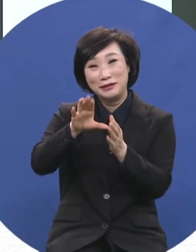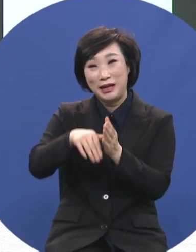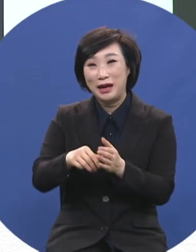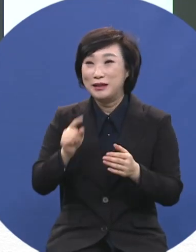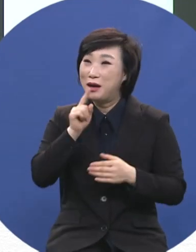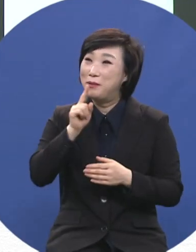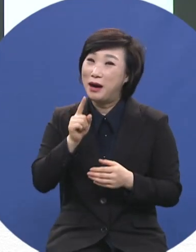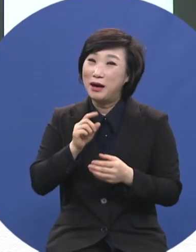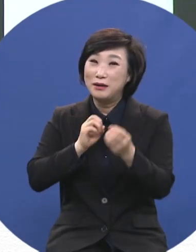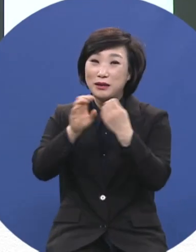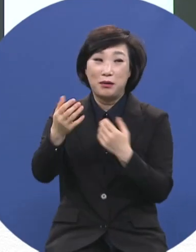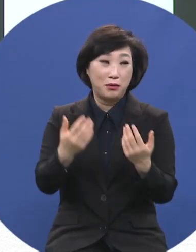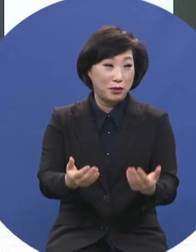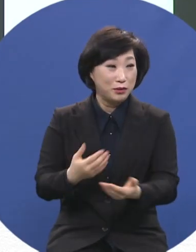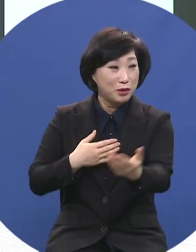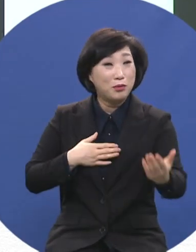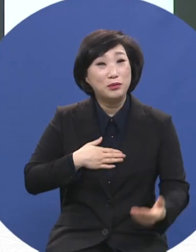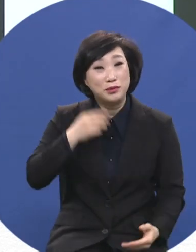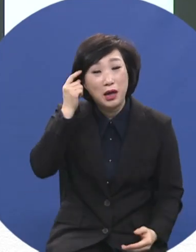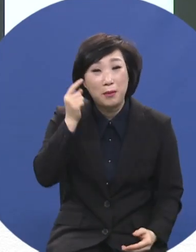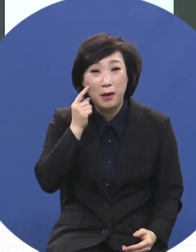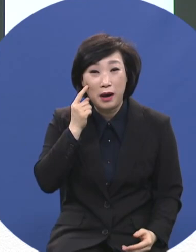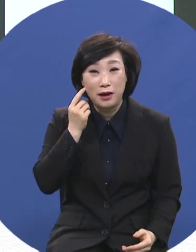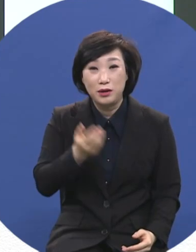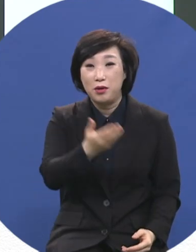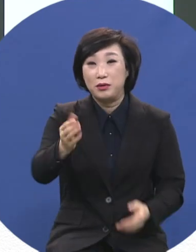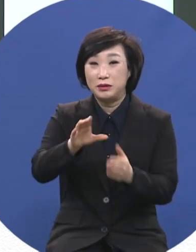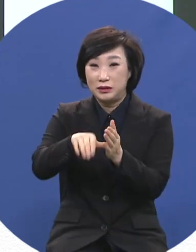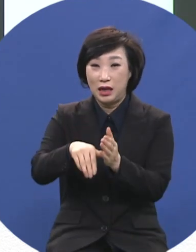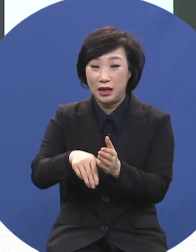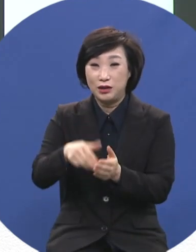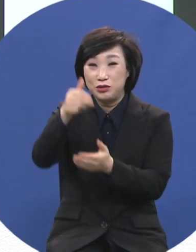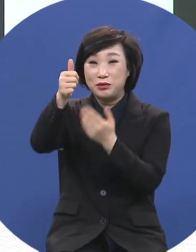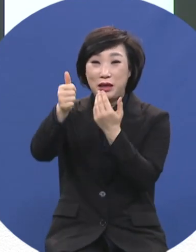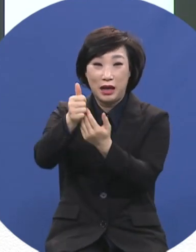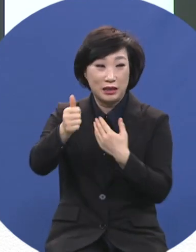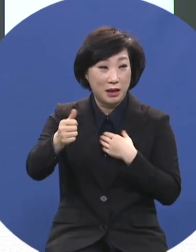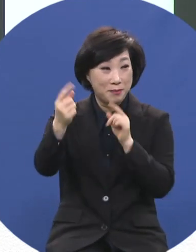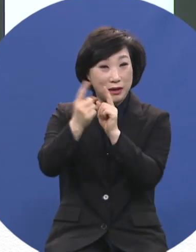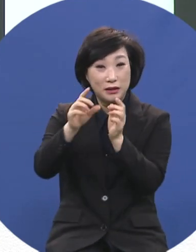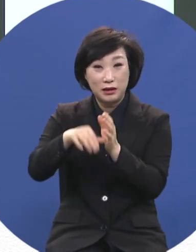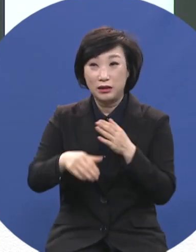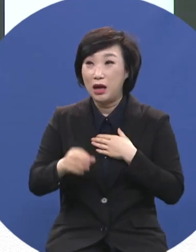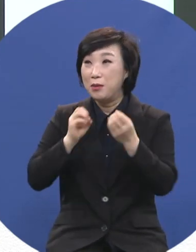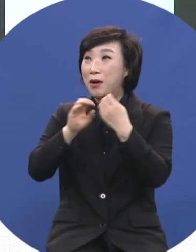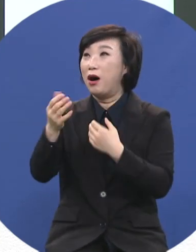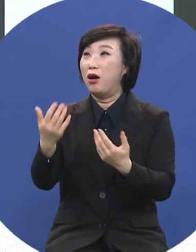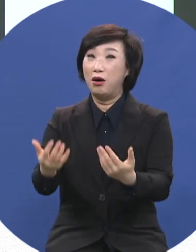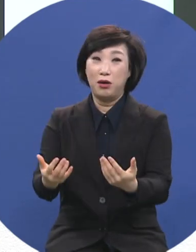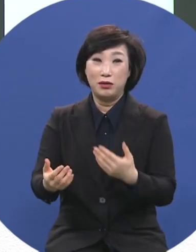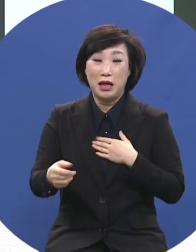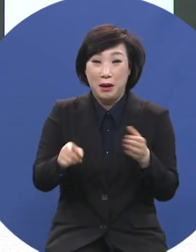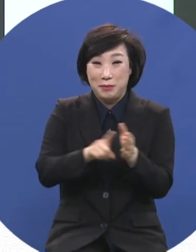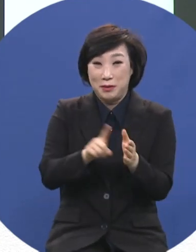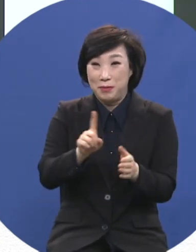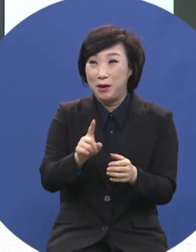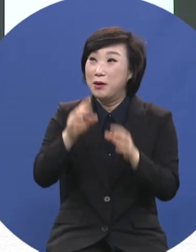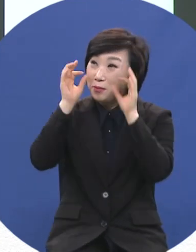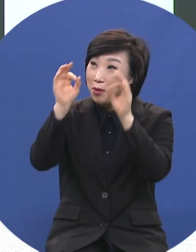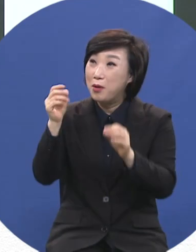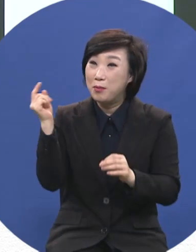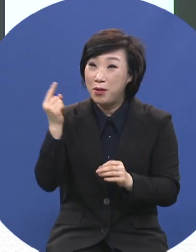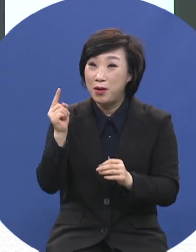답변하시겠는가 말해보라니까. 여러분이 그때 뭐라고 주님 앞에 가서 내가 어떻게 믿었고 어떻게 들었고